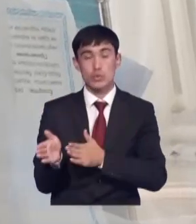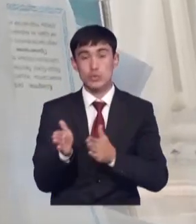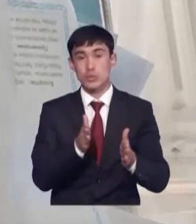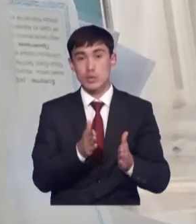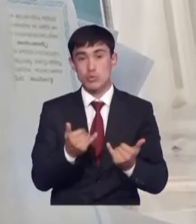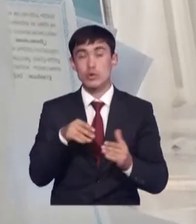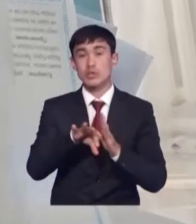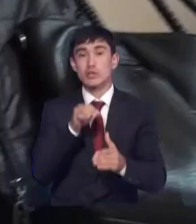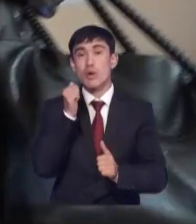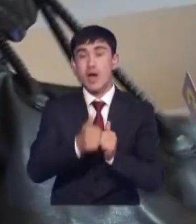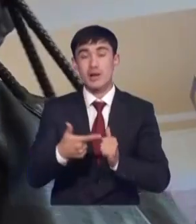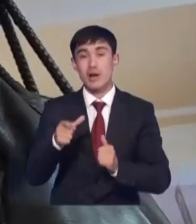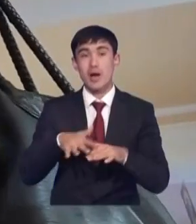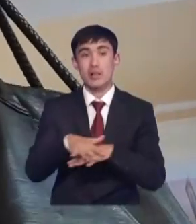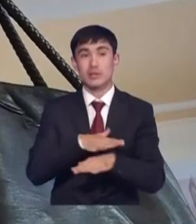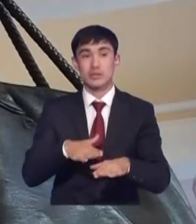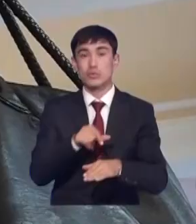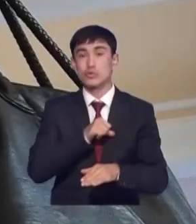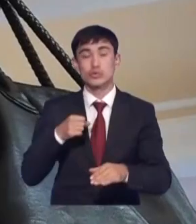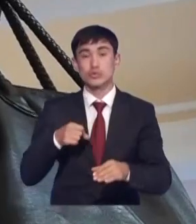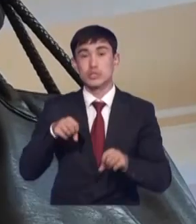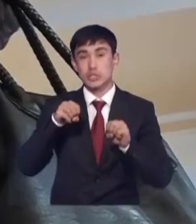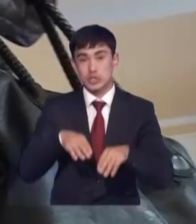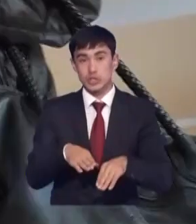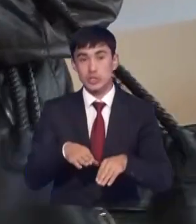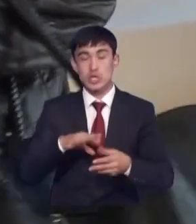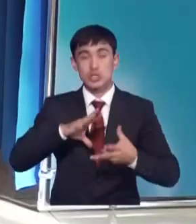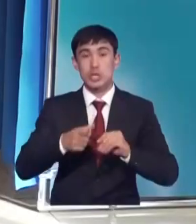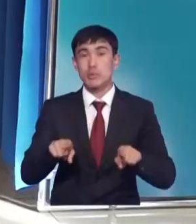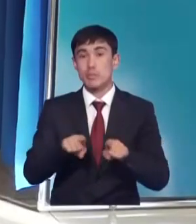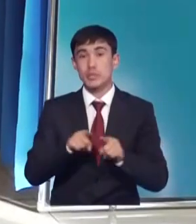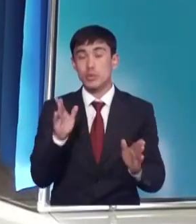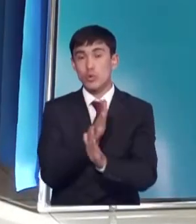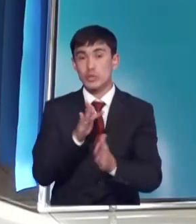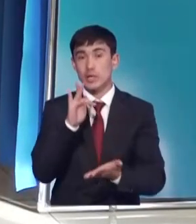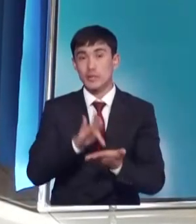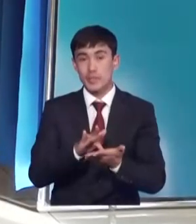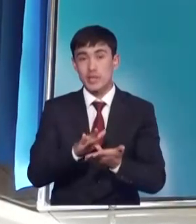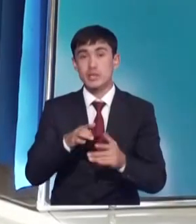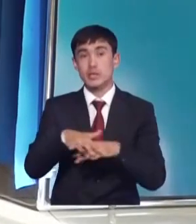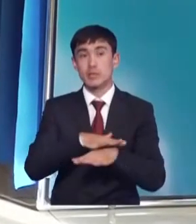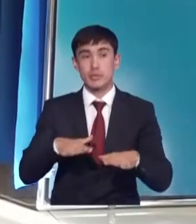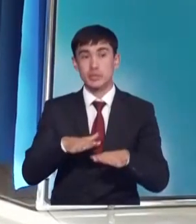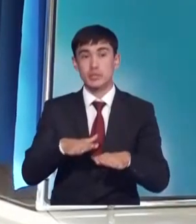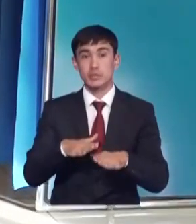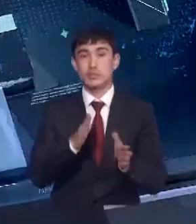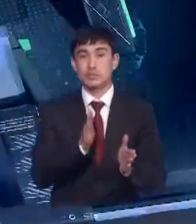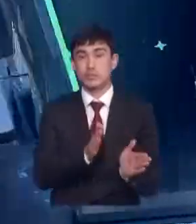таңдау әр жалқының өз еркі. Нәтижесі жалпыға ортақ. Қорытындысы ел мен жерге қайырлы